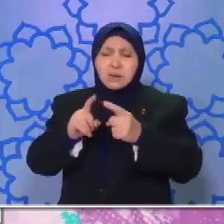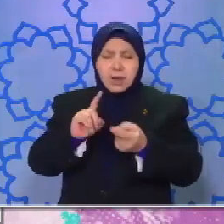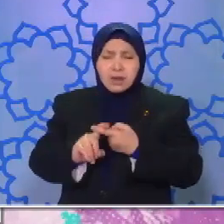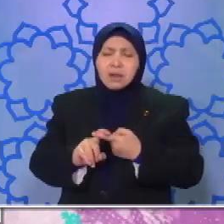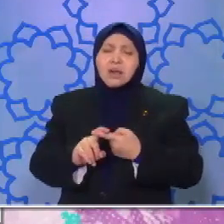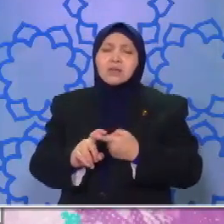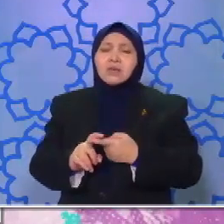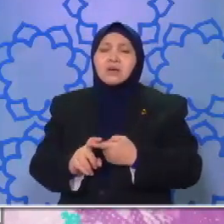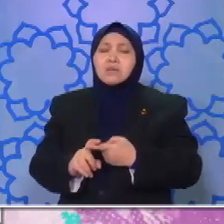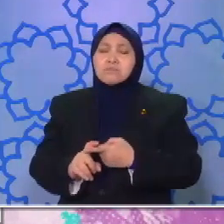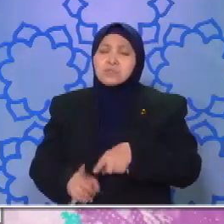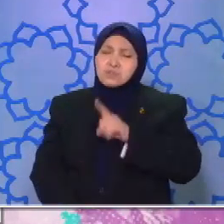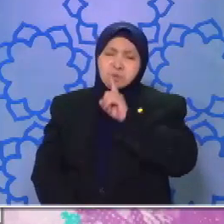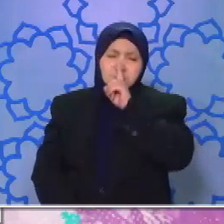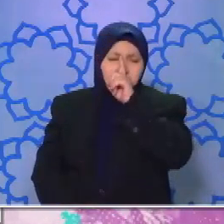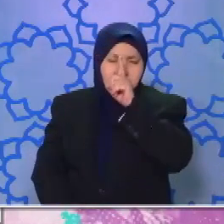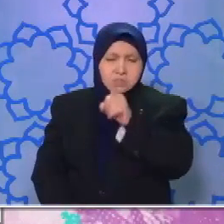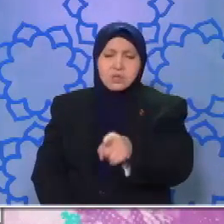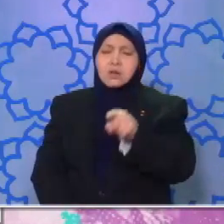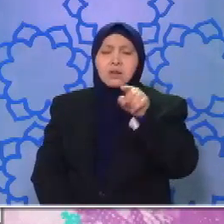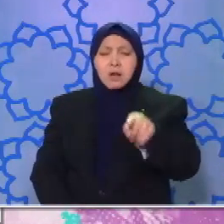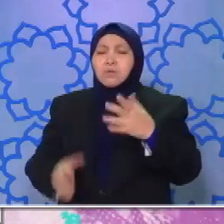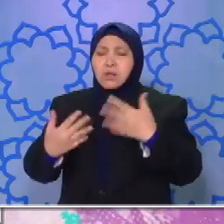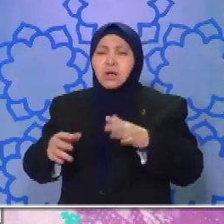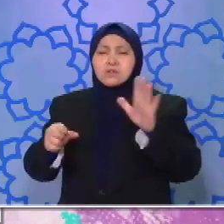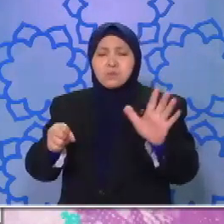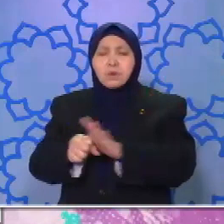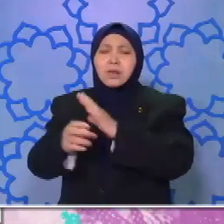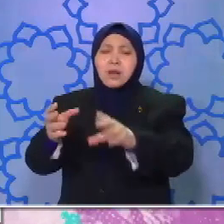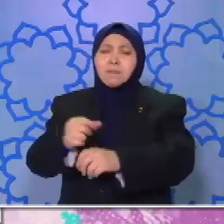تصاحبني قد بلغت من